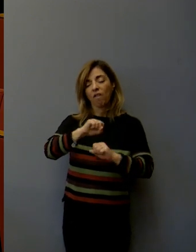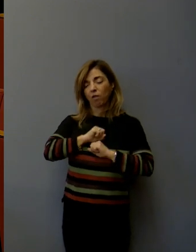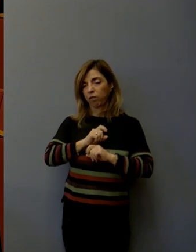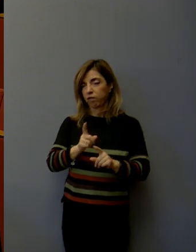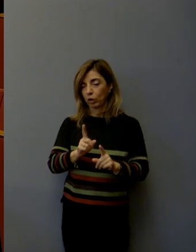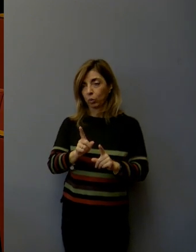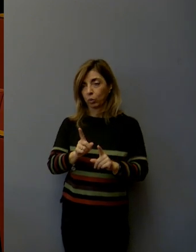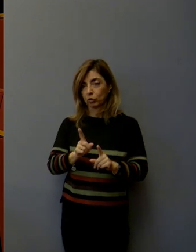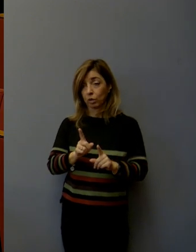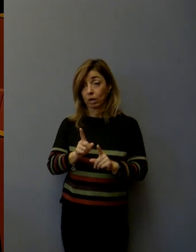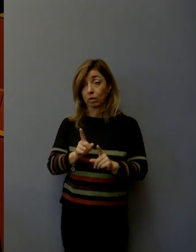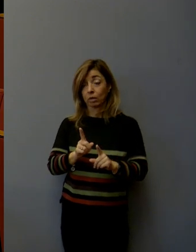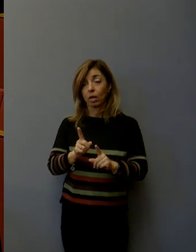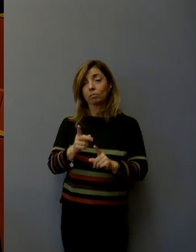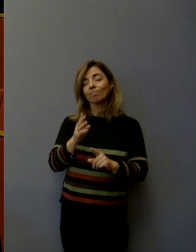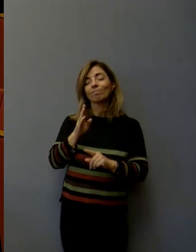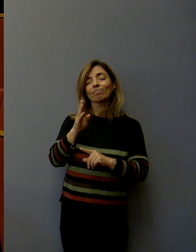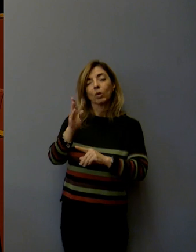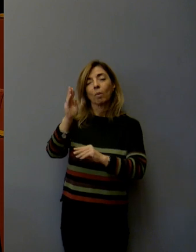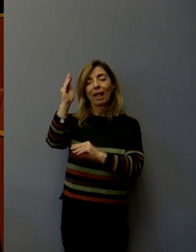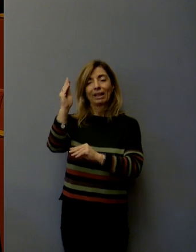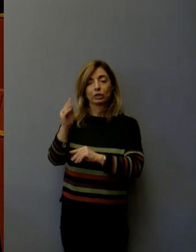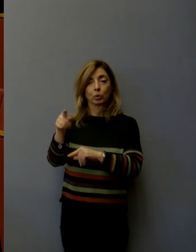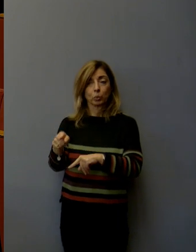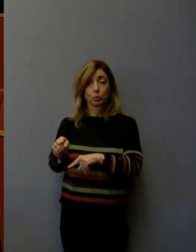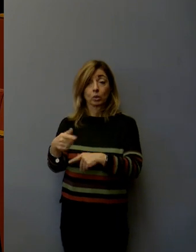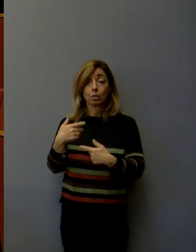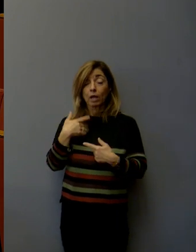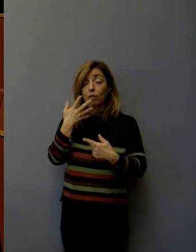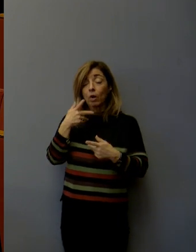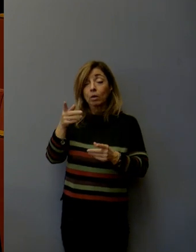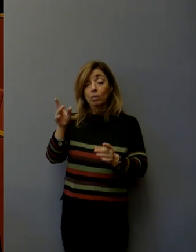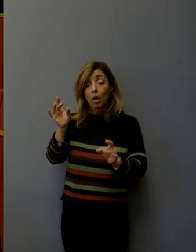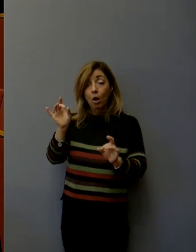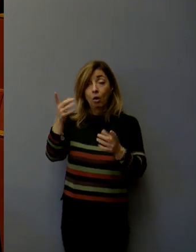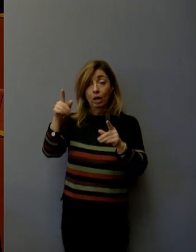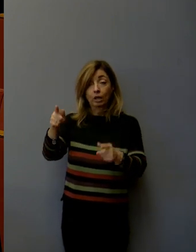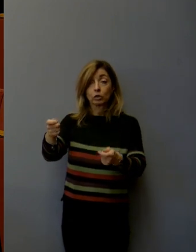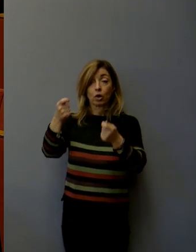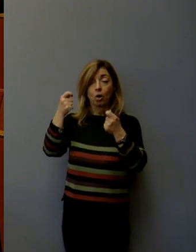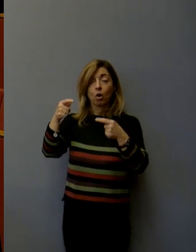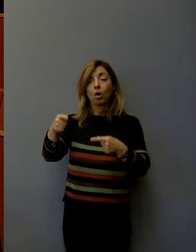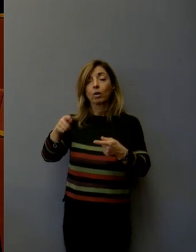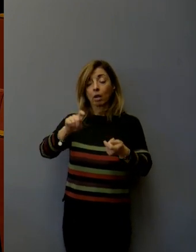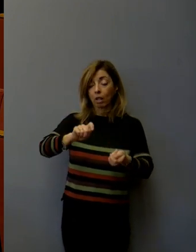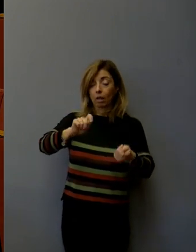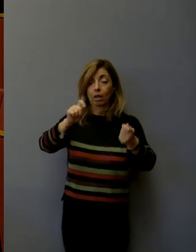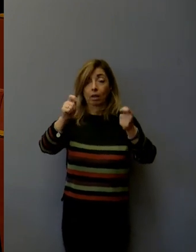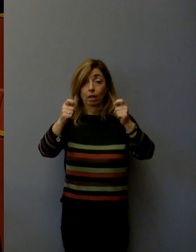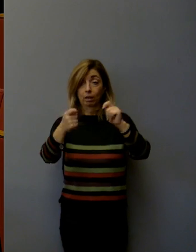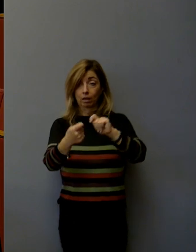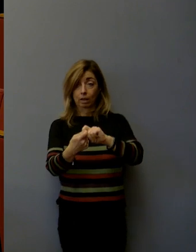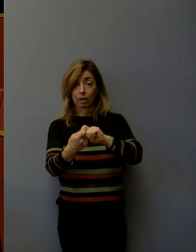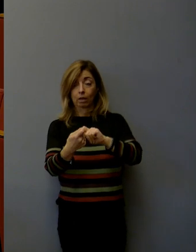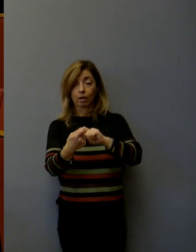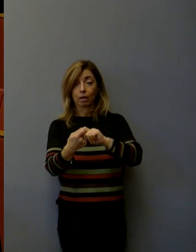però voglio anche come dire cogliere questa questa occasione e in questa sede ribaltarlo in chiave positiva e voglio